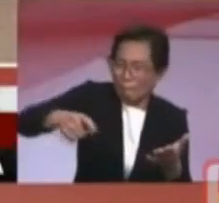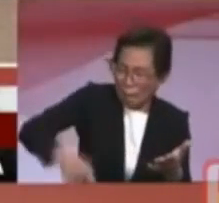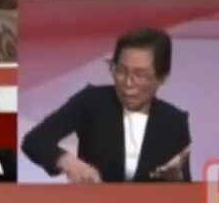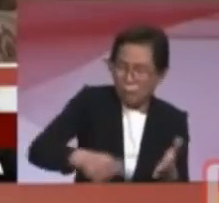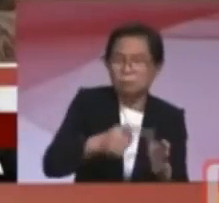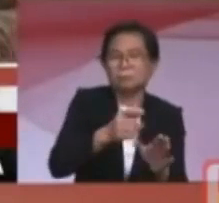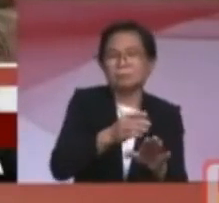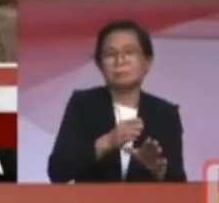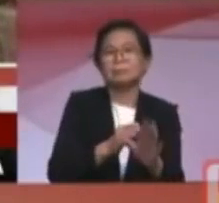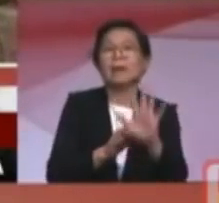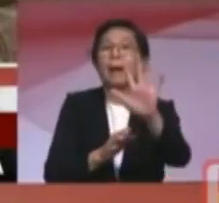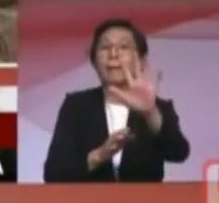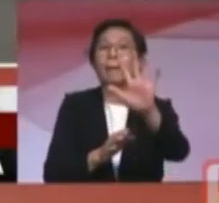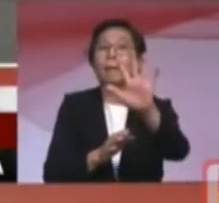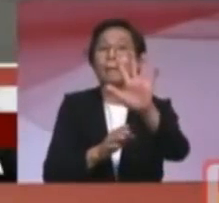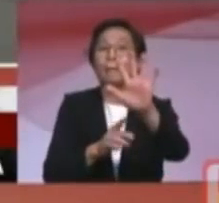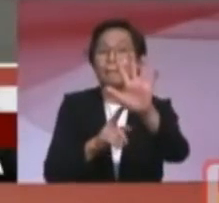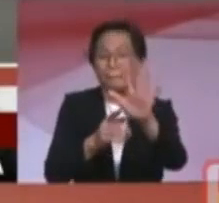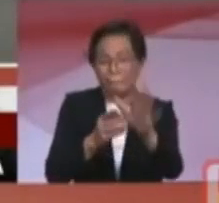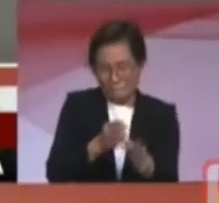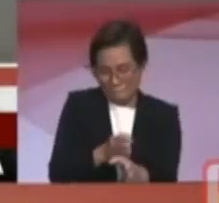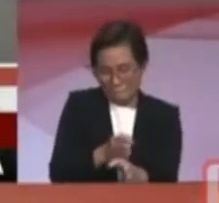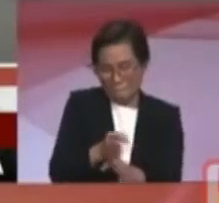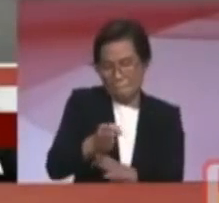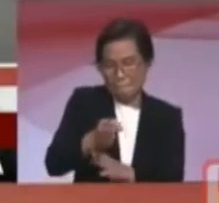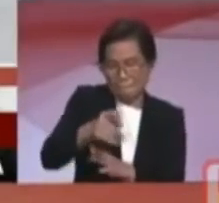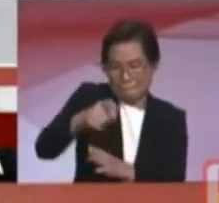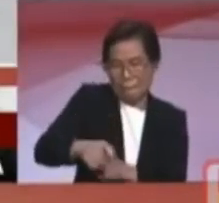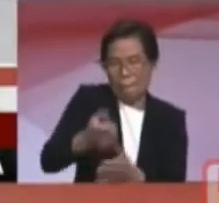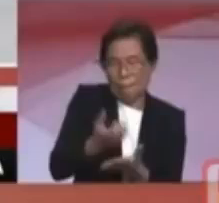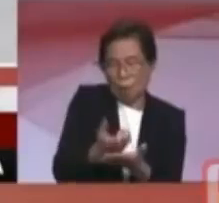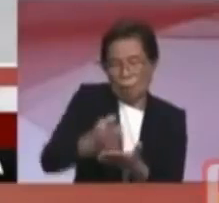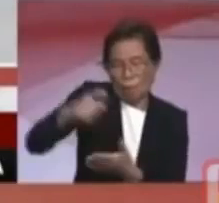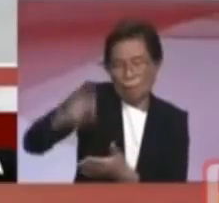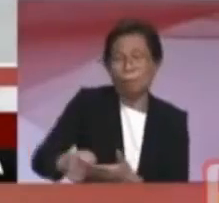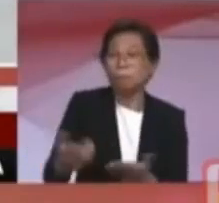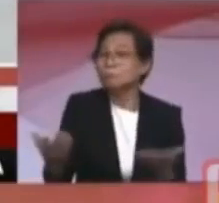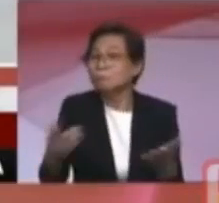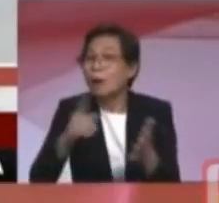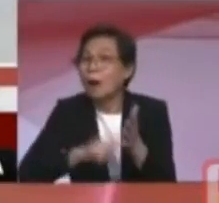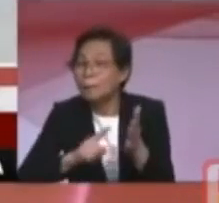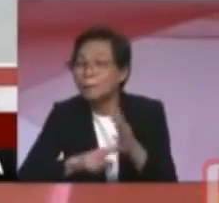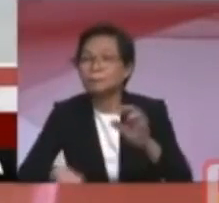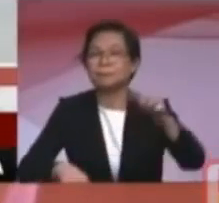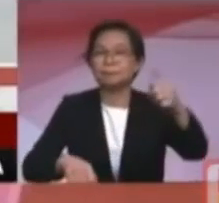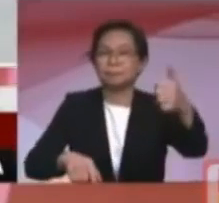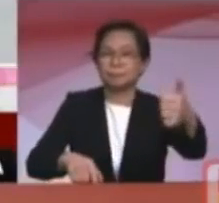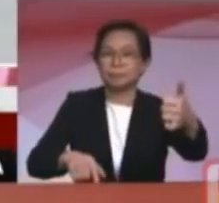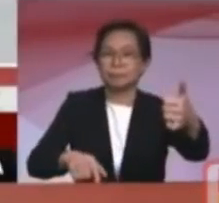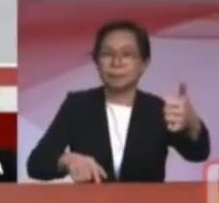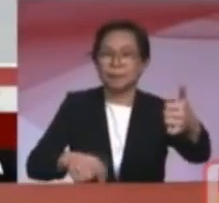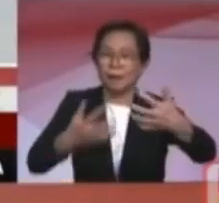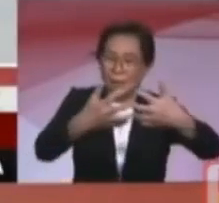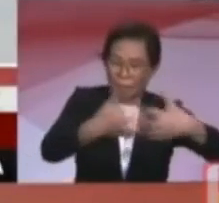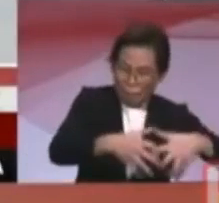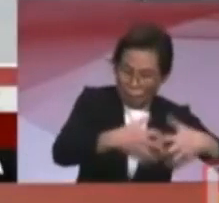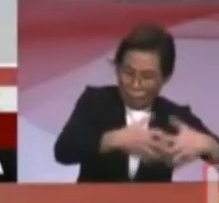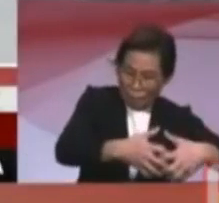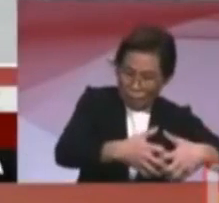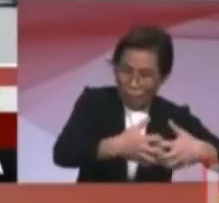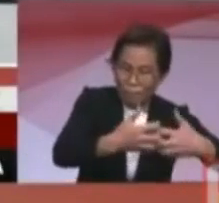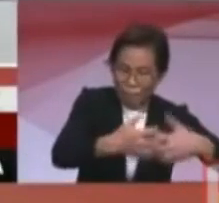atau punishment Economic Sector apo dio sekte-sekte itu yaitu penghilangan dan